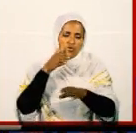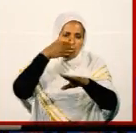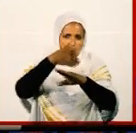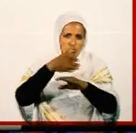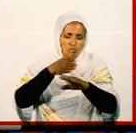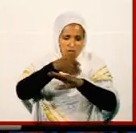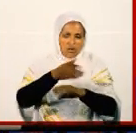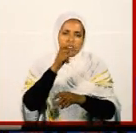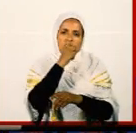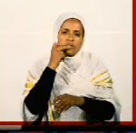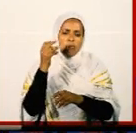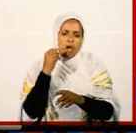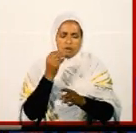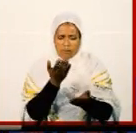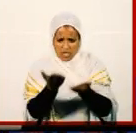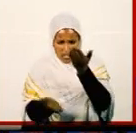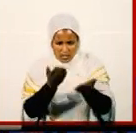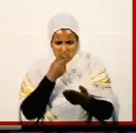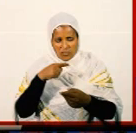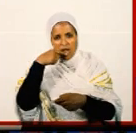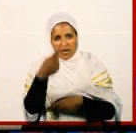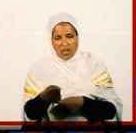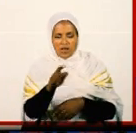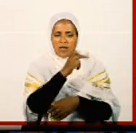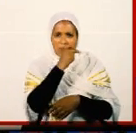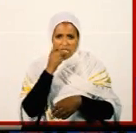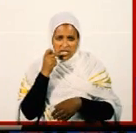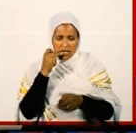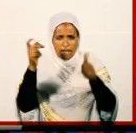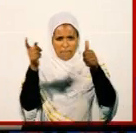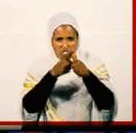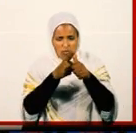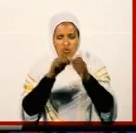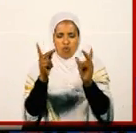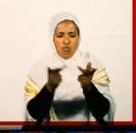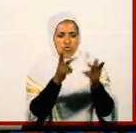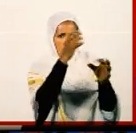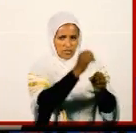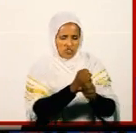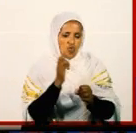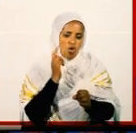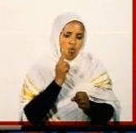በድንግልና የመጀመሪያውን ድርሻ የምትወስድ ዮሐን ናት ይላል። ግን ዲያብሎስ አሳታት አለ።